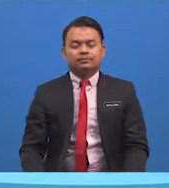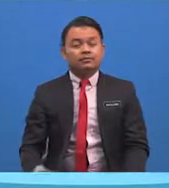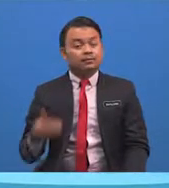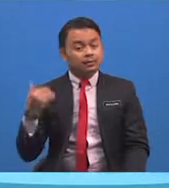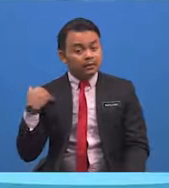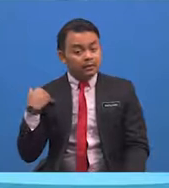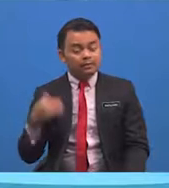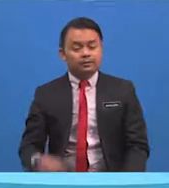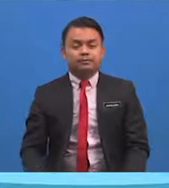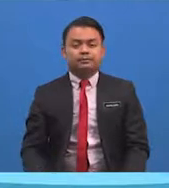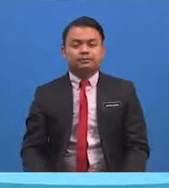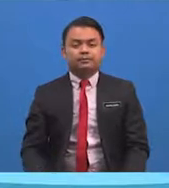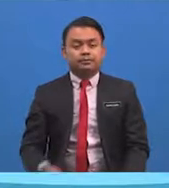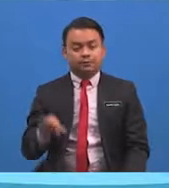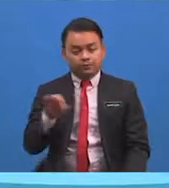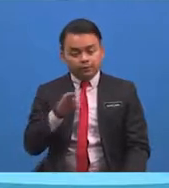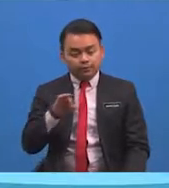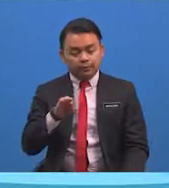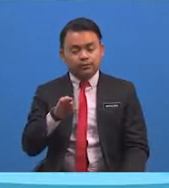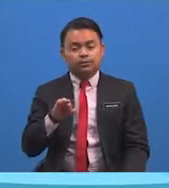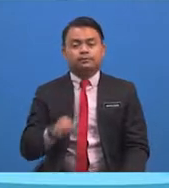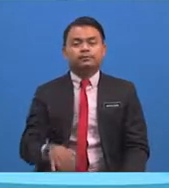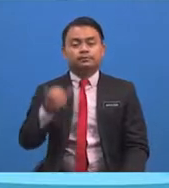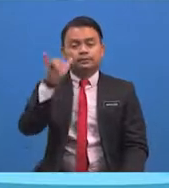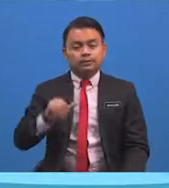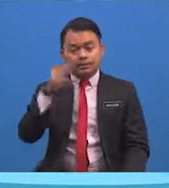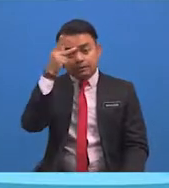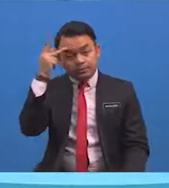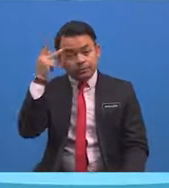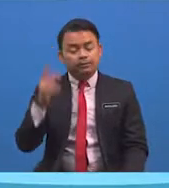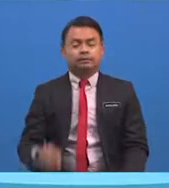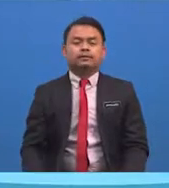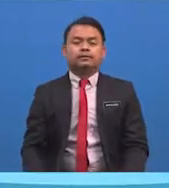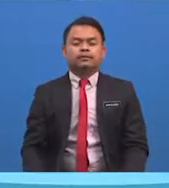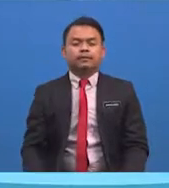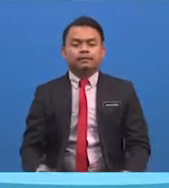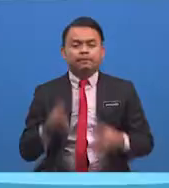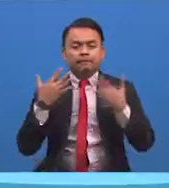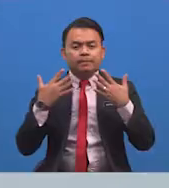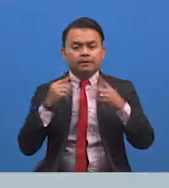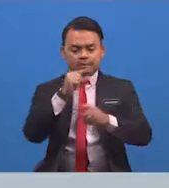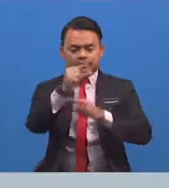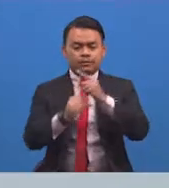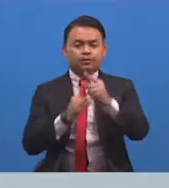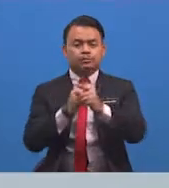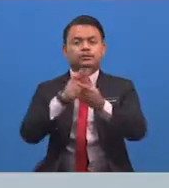Terdapat beberapa faktor-faktor yang menyebabkan pemanasan global ini berlaku.